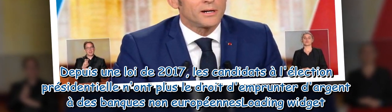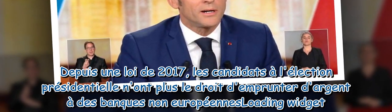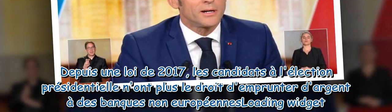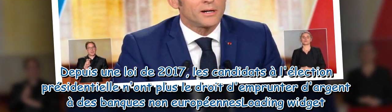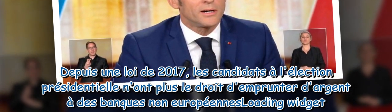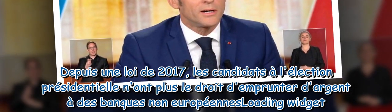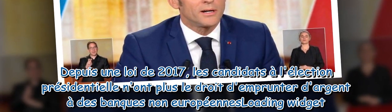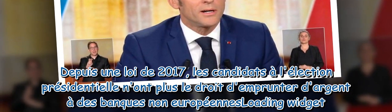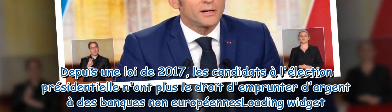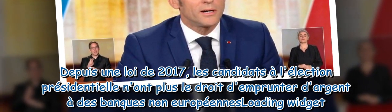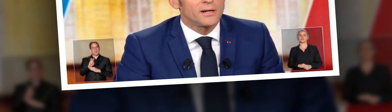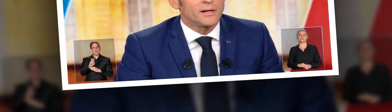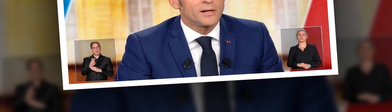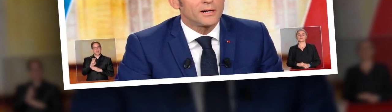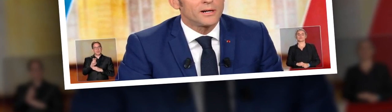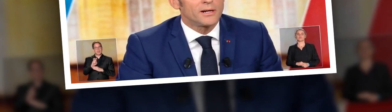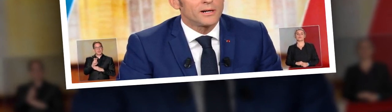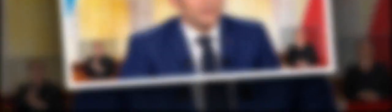européennes loi d'un widget